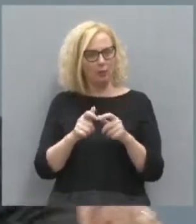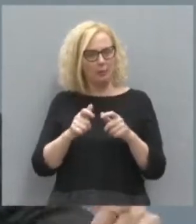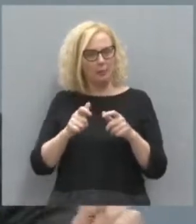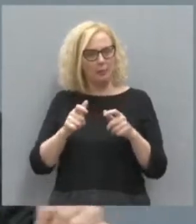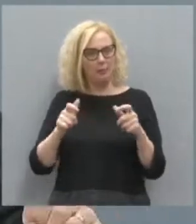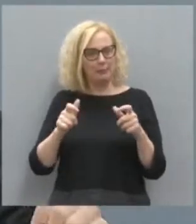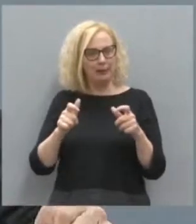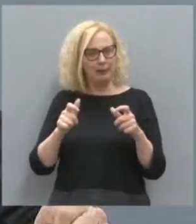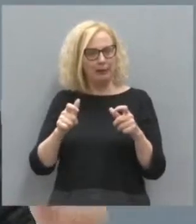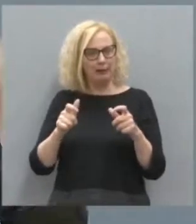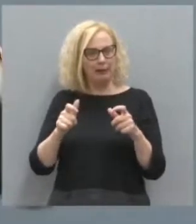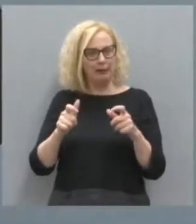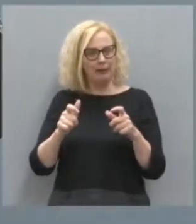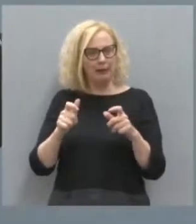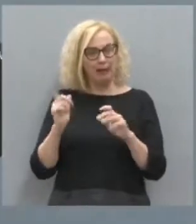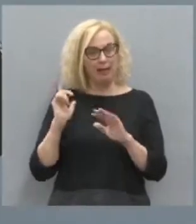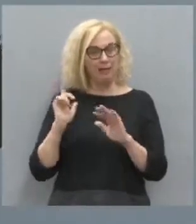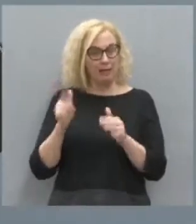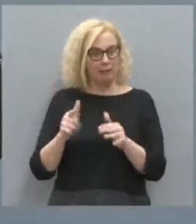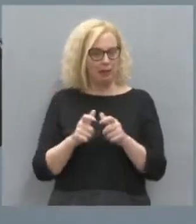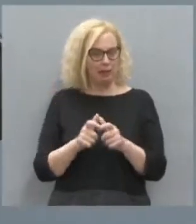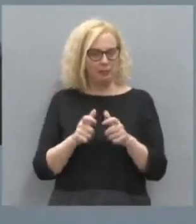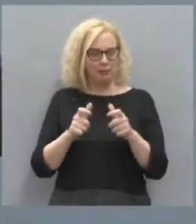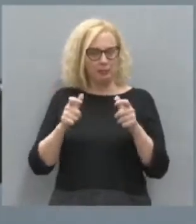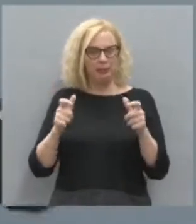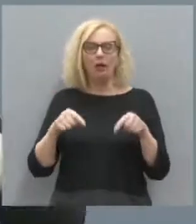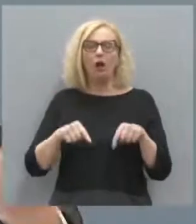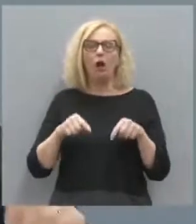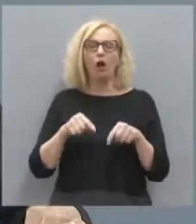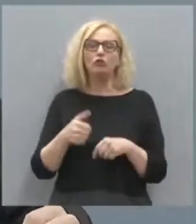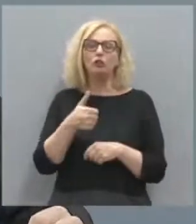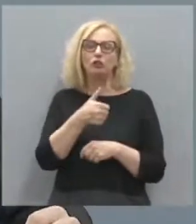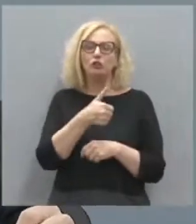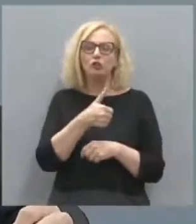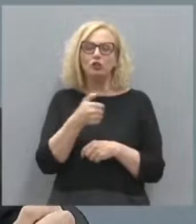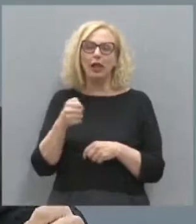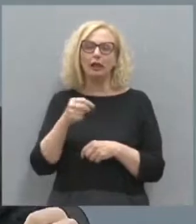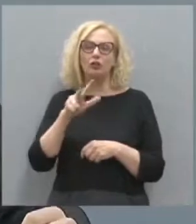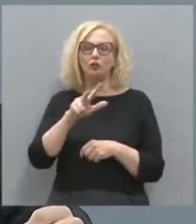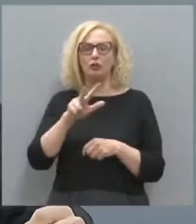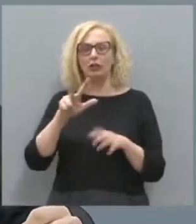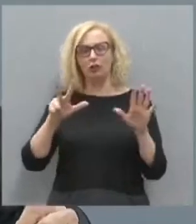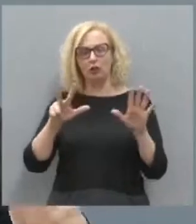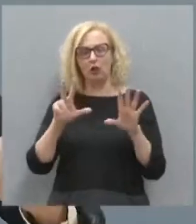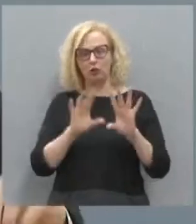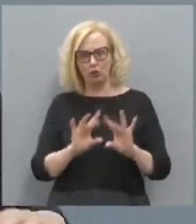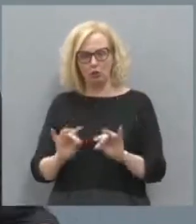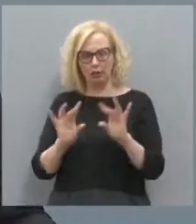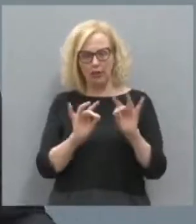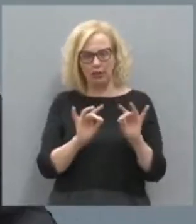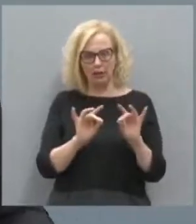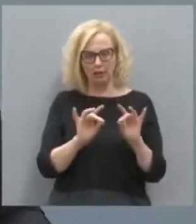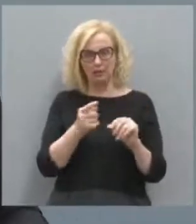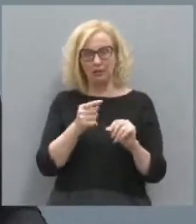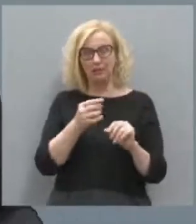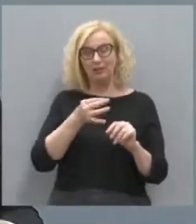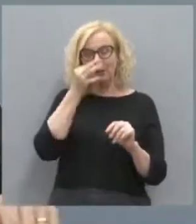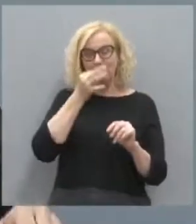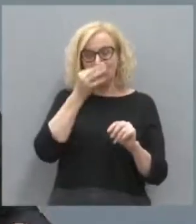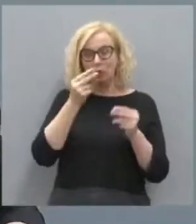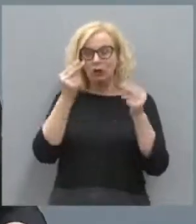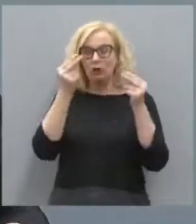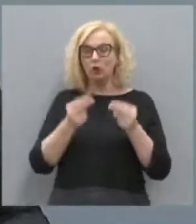nell'ultima nell'ultima settimana oggi i contagi sono 100 le 38 su un totale di tamponi di